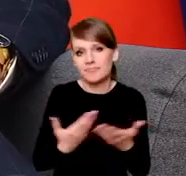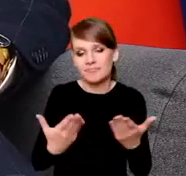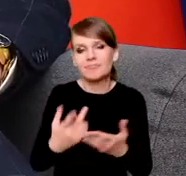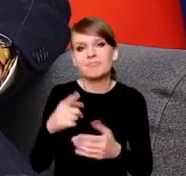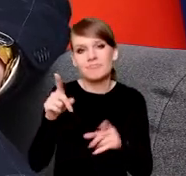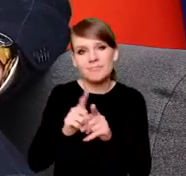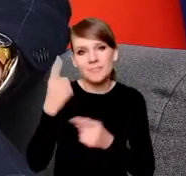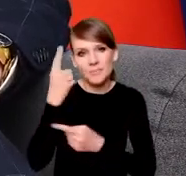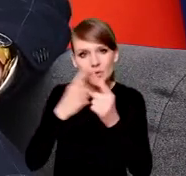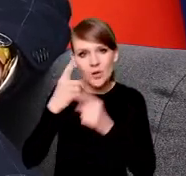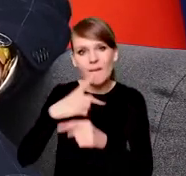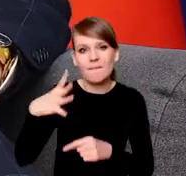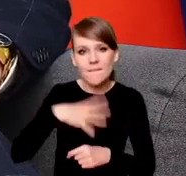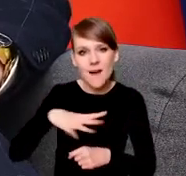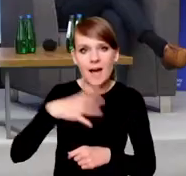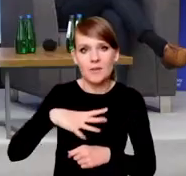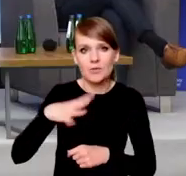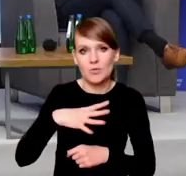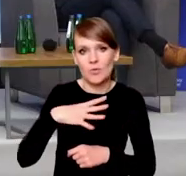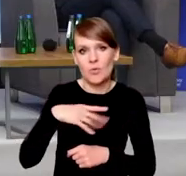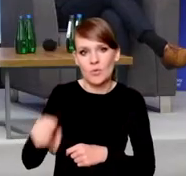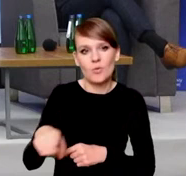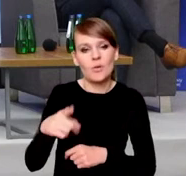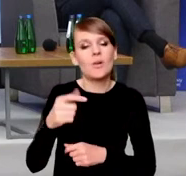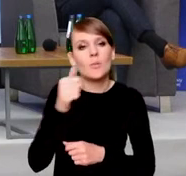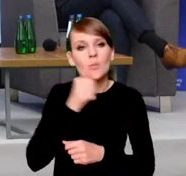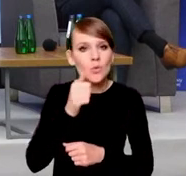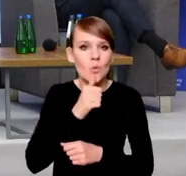w pewien sposób rozpocząć.